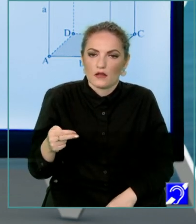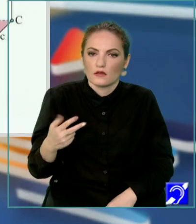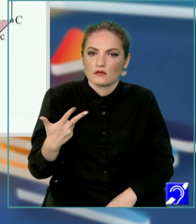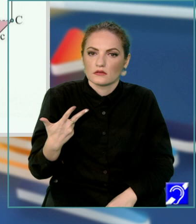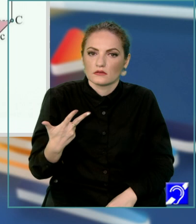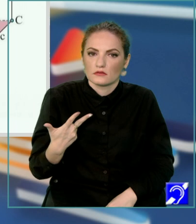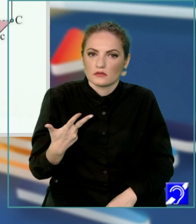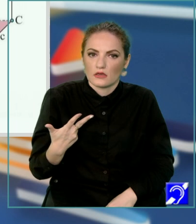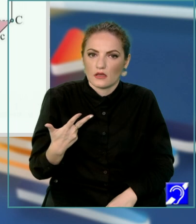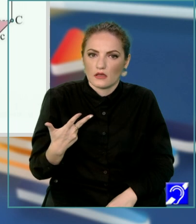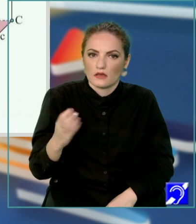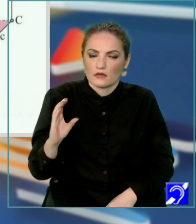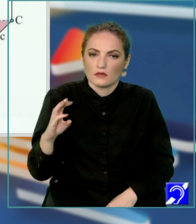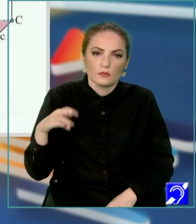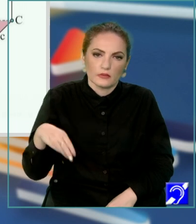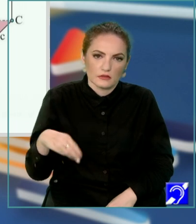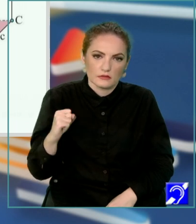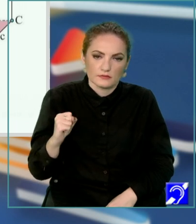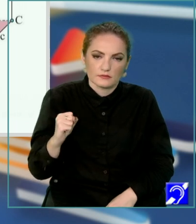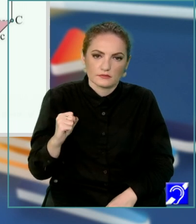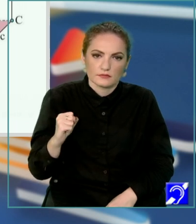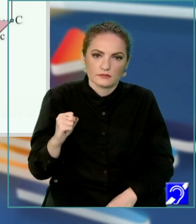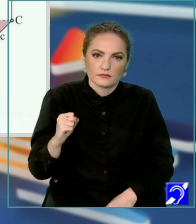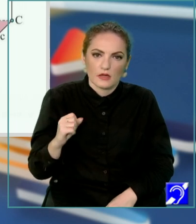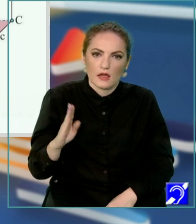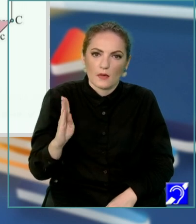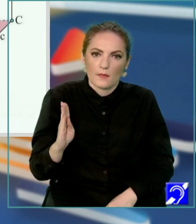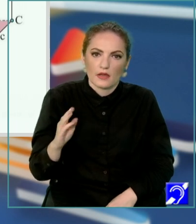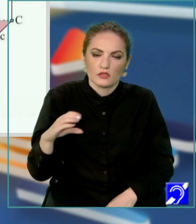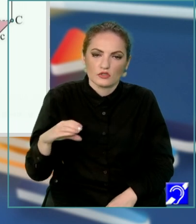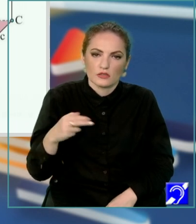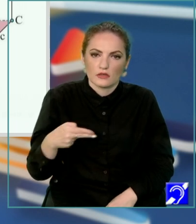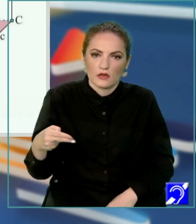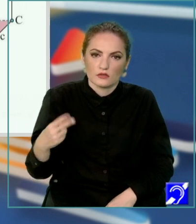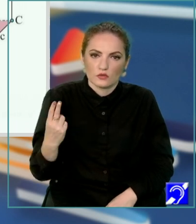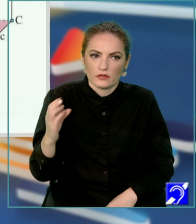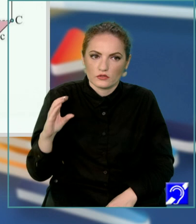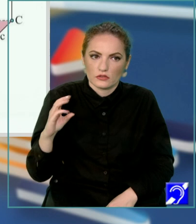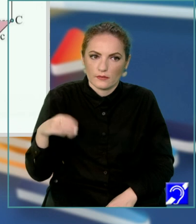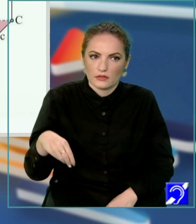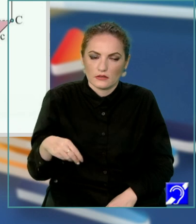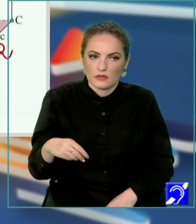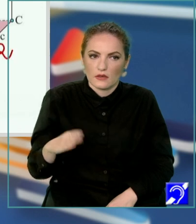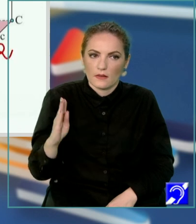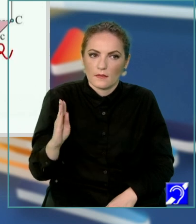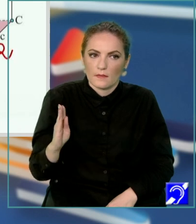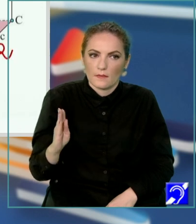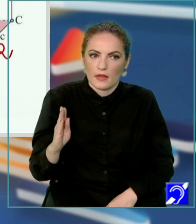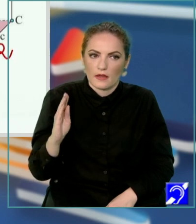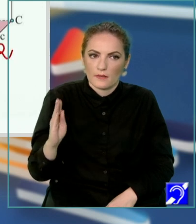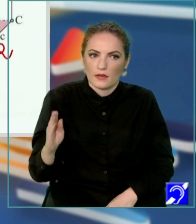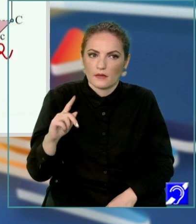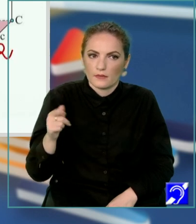cu dimensiunile AB 3 cm BC 2 cm și